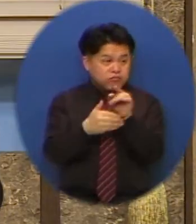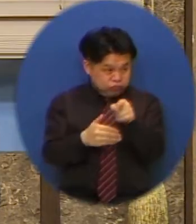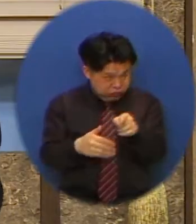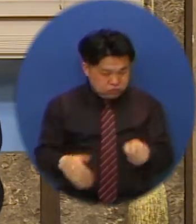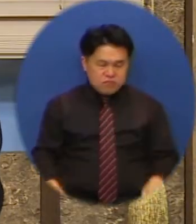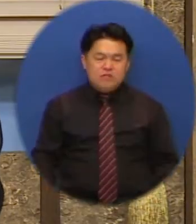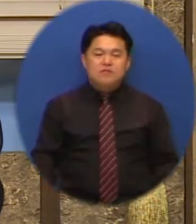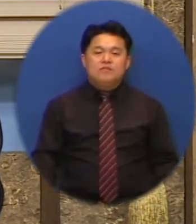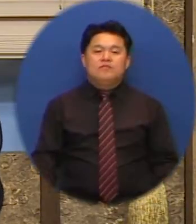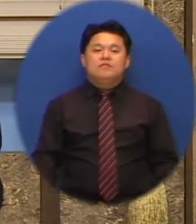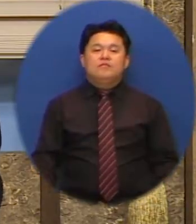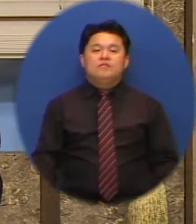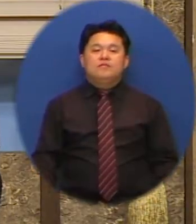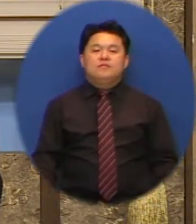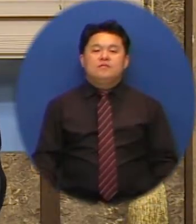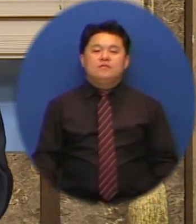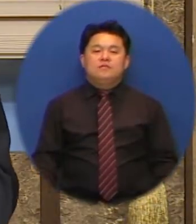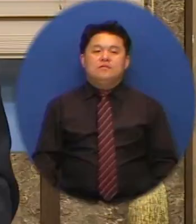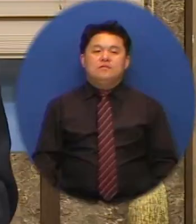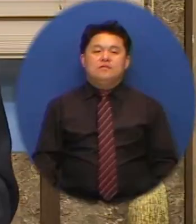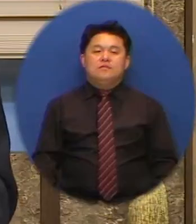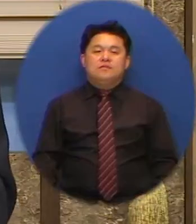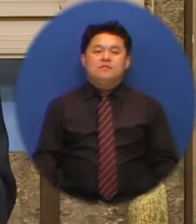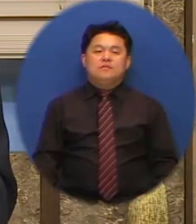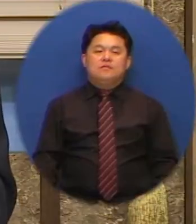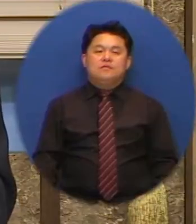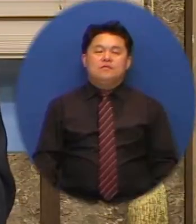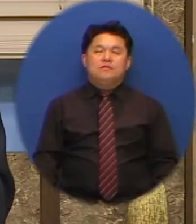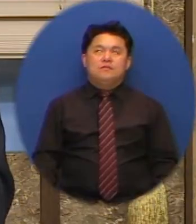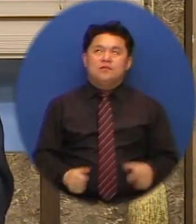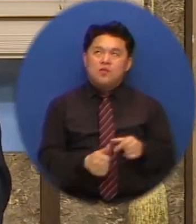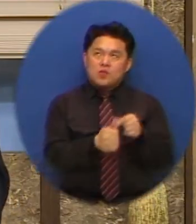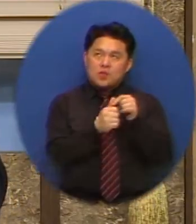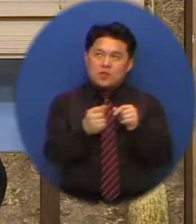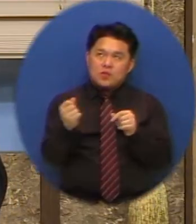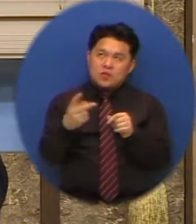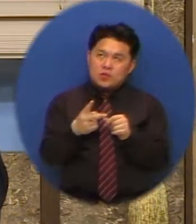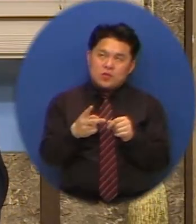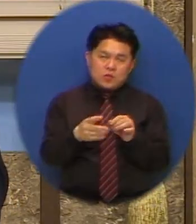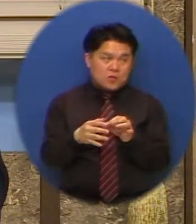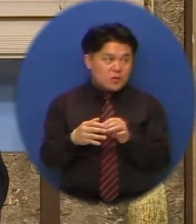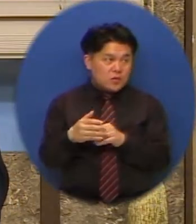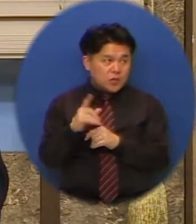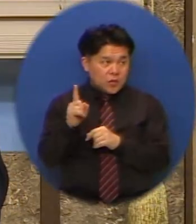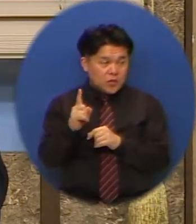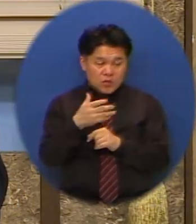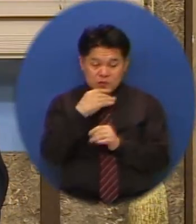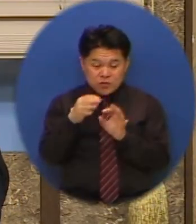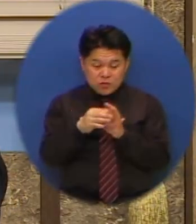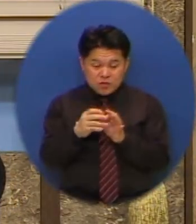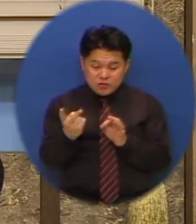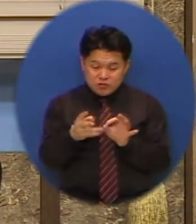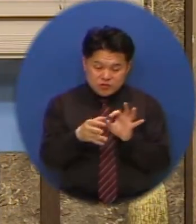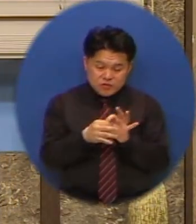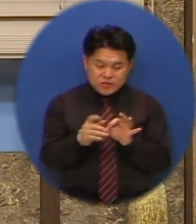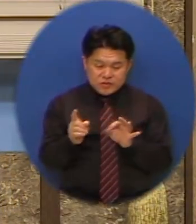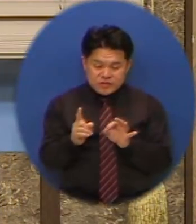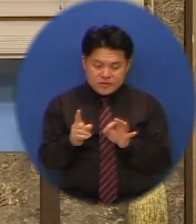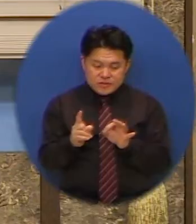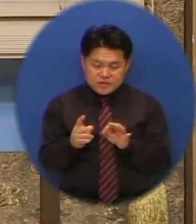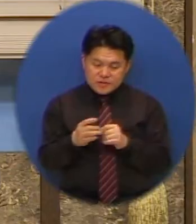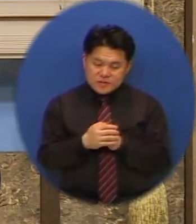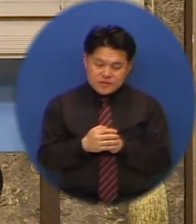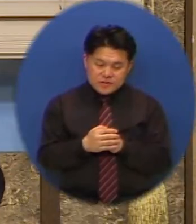그러니까는 그 이 고용하고 이 개념을 사회적 기업이 90년대